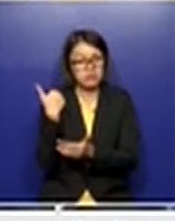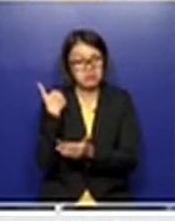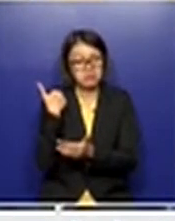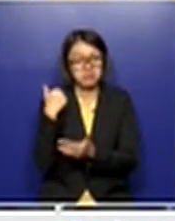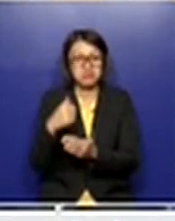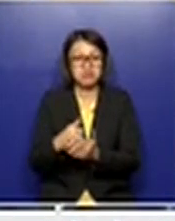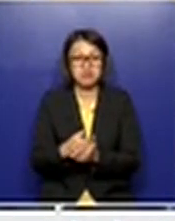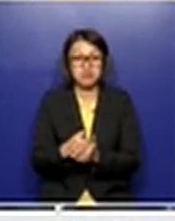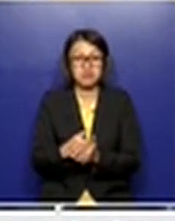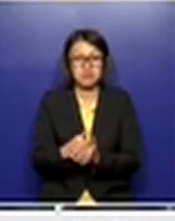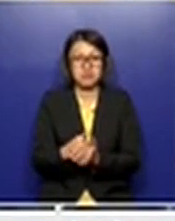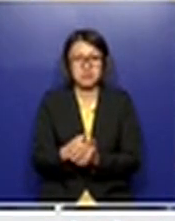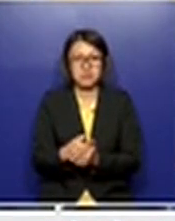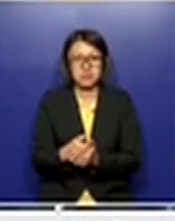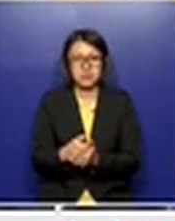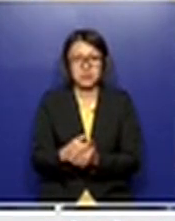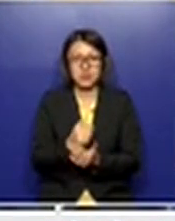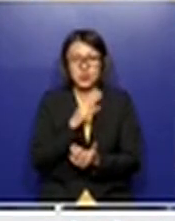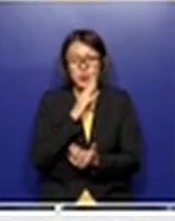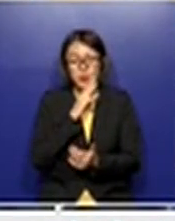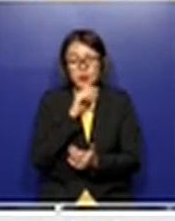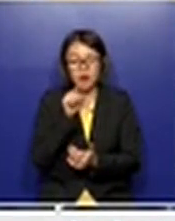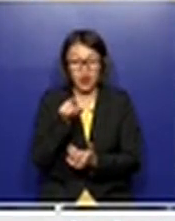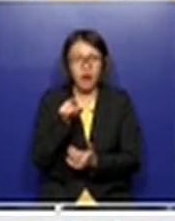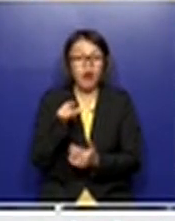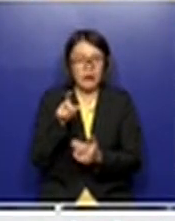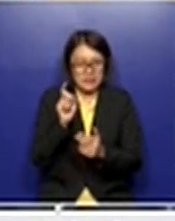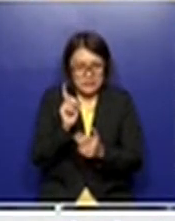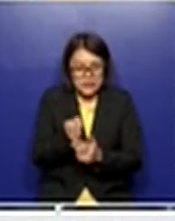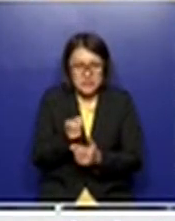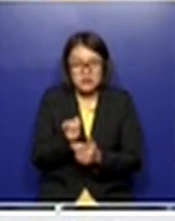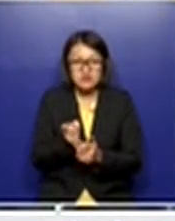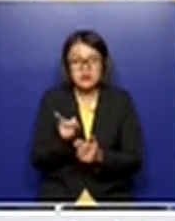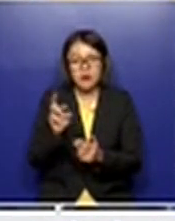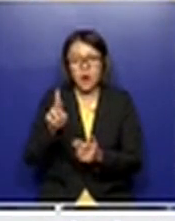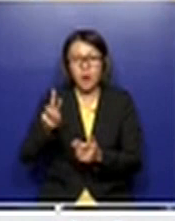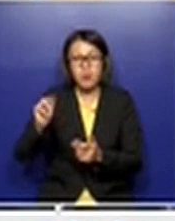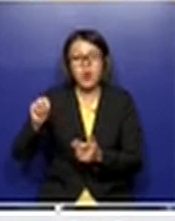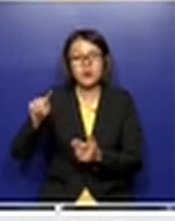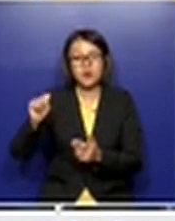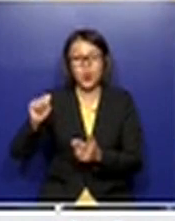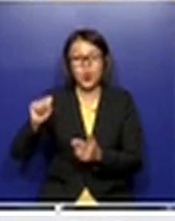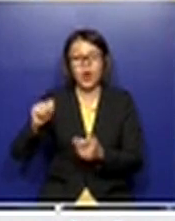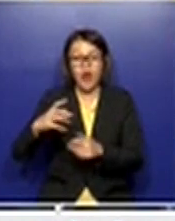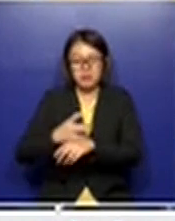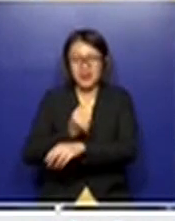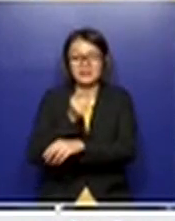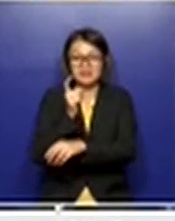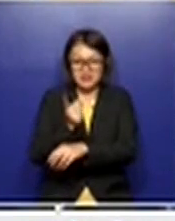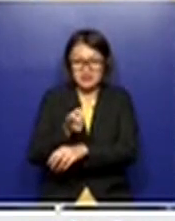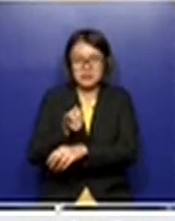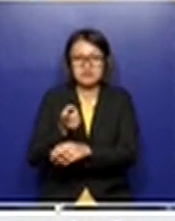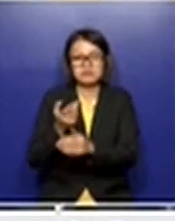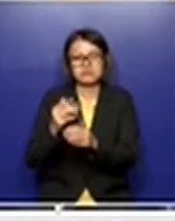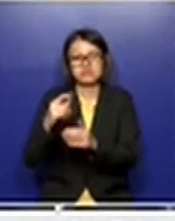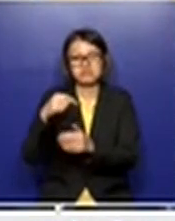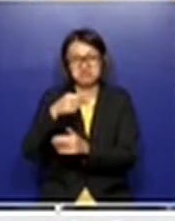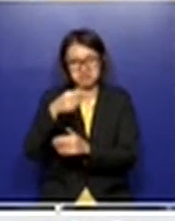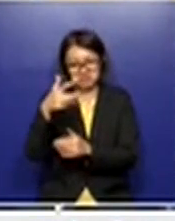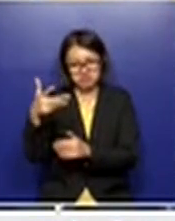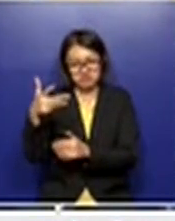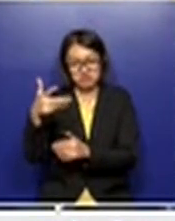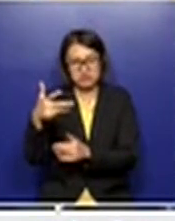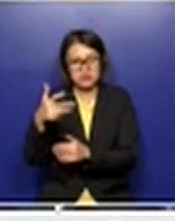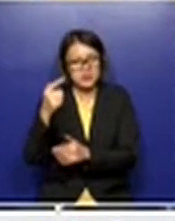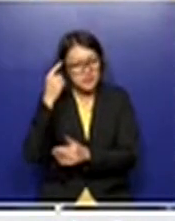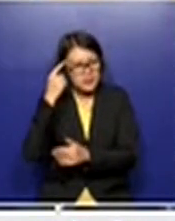าเรื่องนี้เป็นจริงเรื่องนี้รัฐมนตรีคลังได้ใช้อำนาจนี้จริงเนี่ยไทย PBS ยังจะ